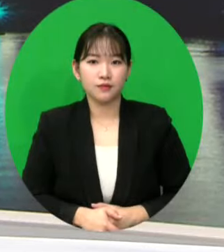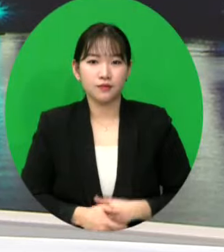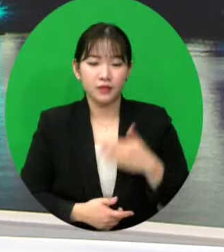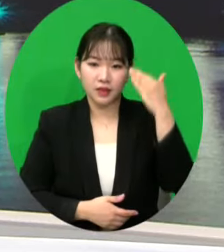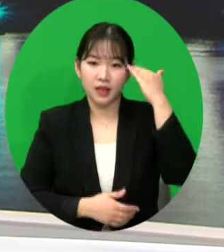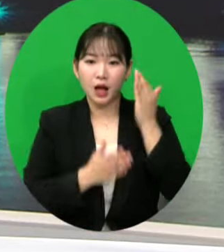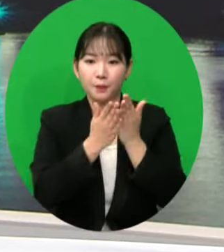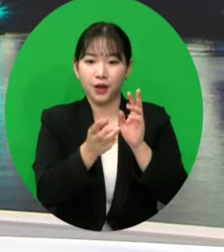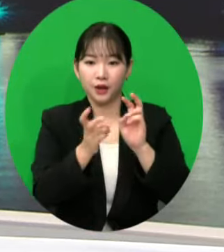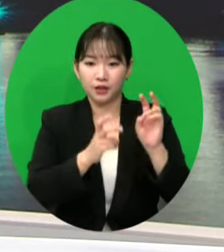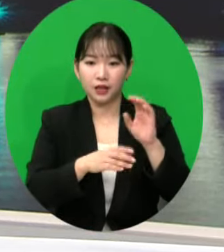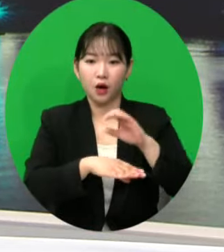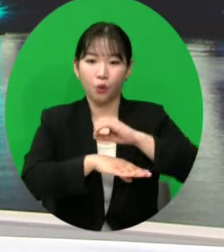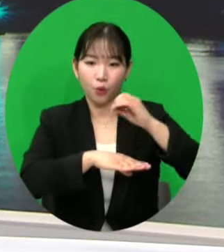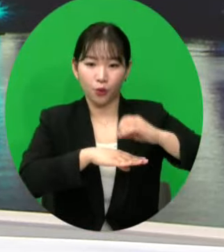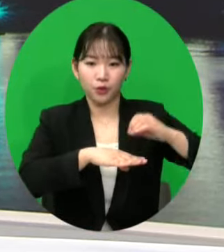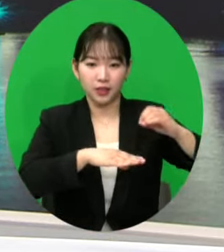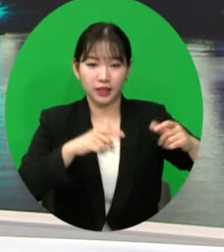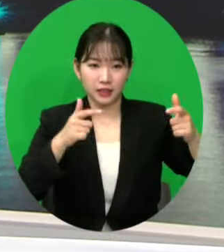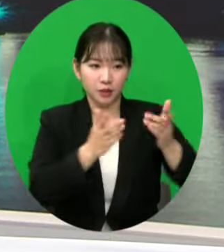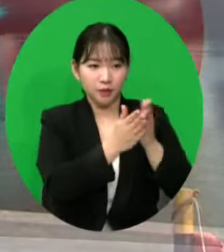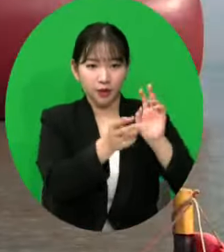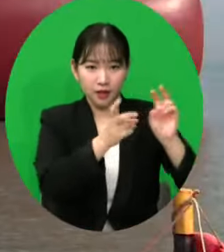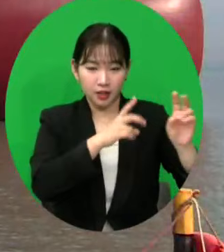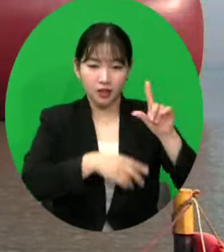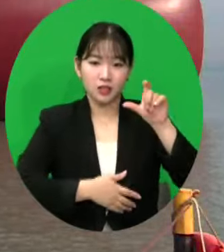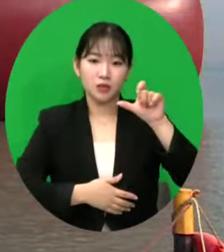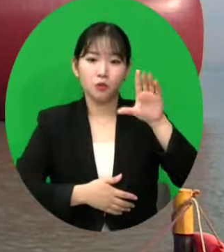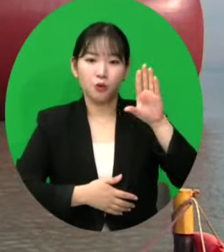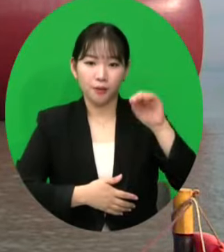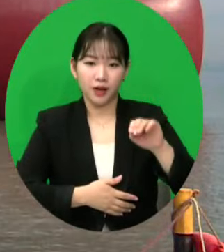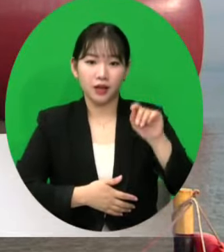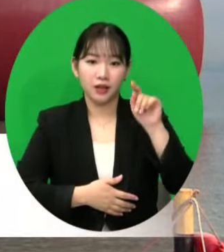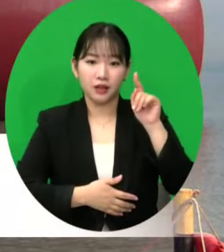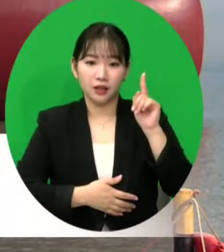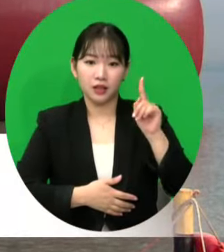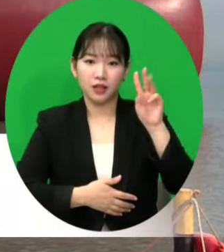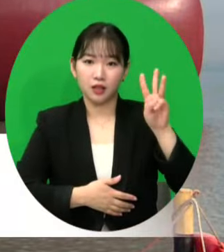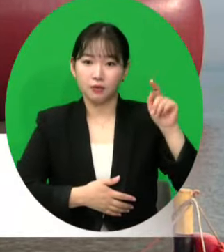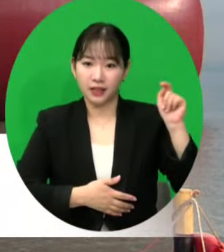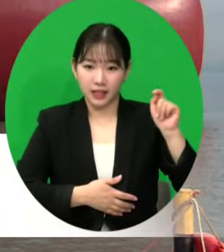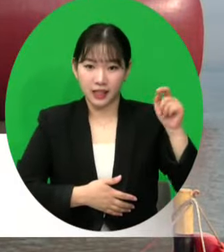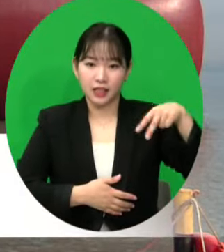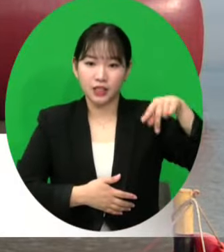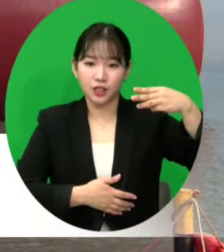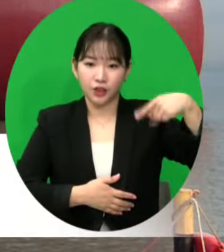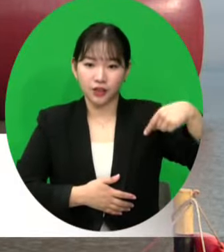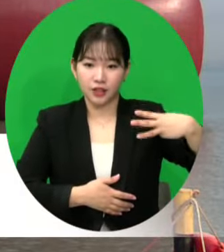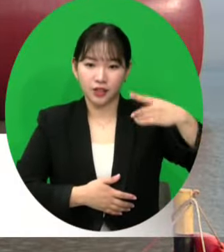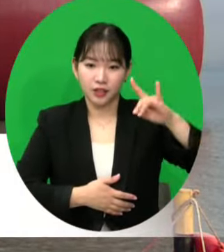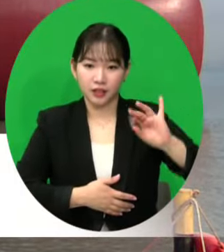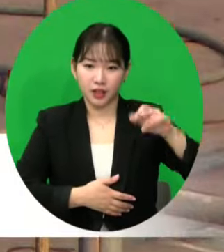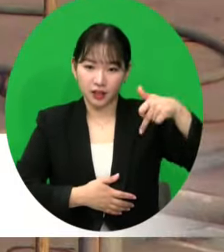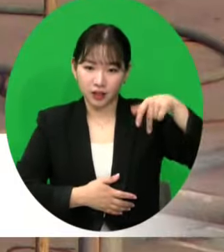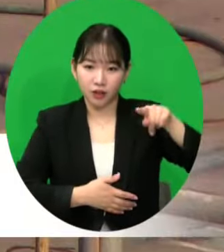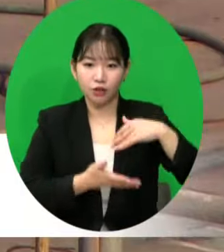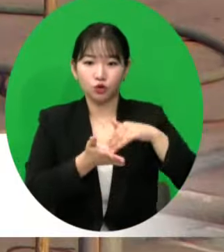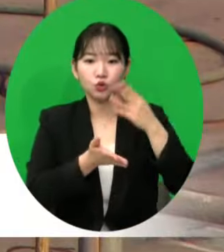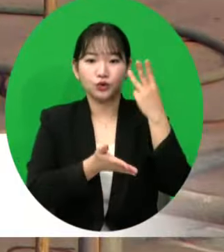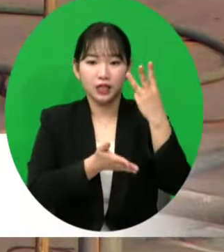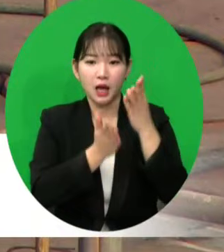대한 조선은 오세아니아 지역 선사와 15마 dwt 급 셔틀 탱커 세척에 대한 건조